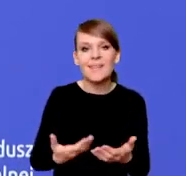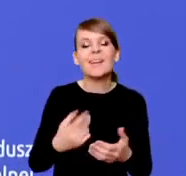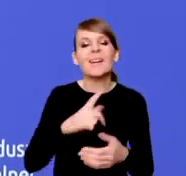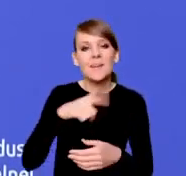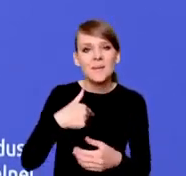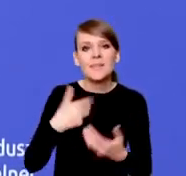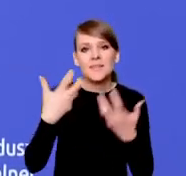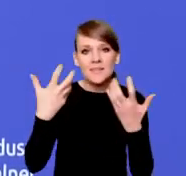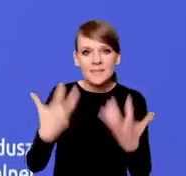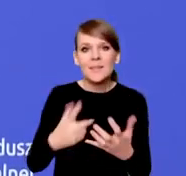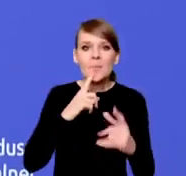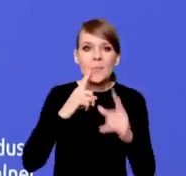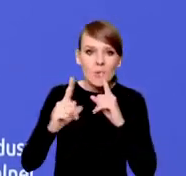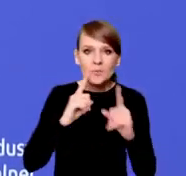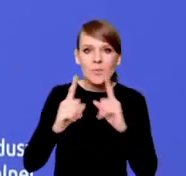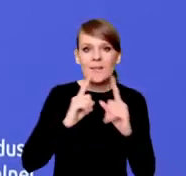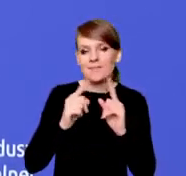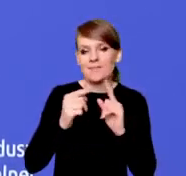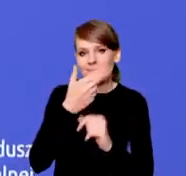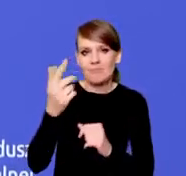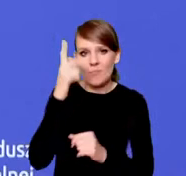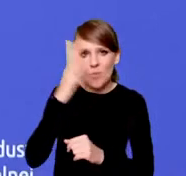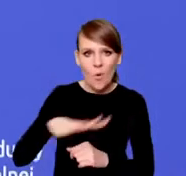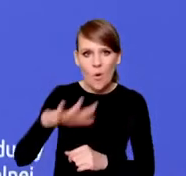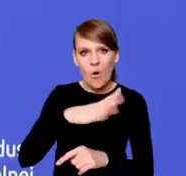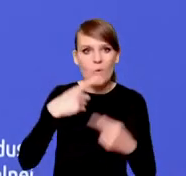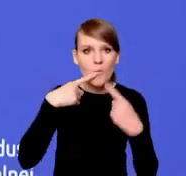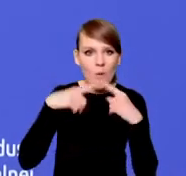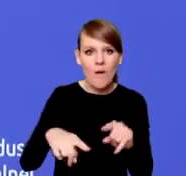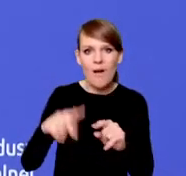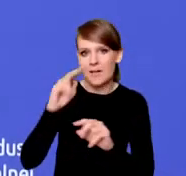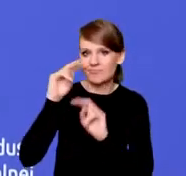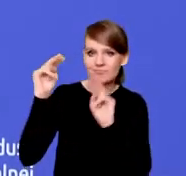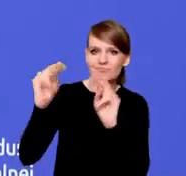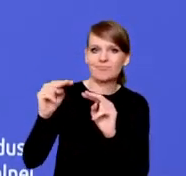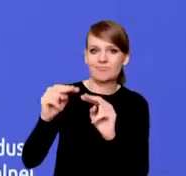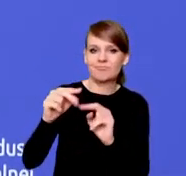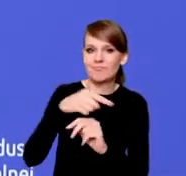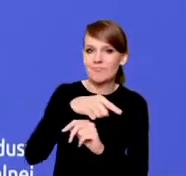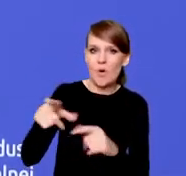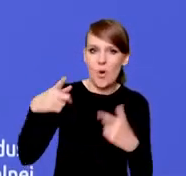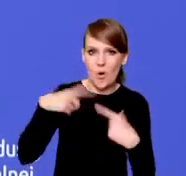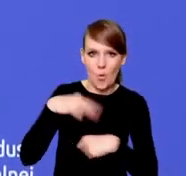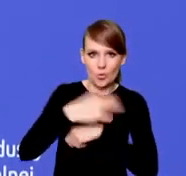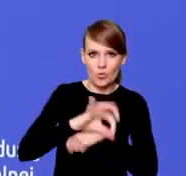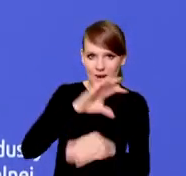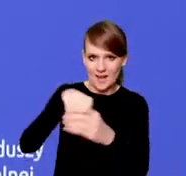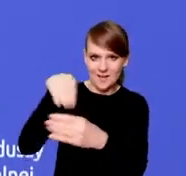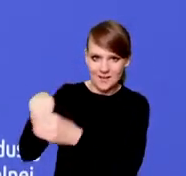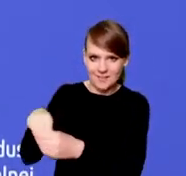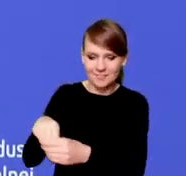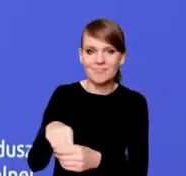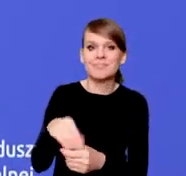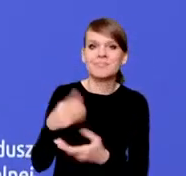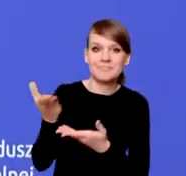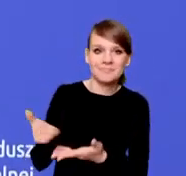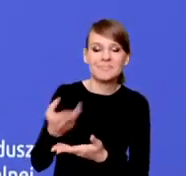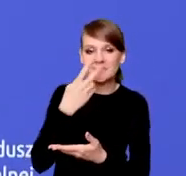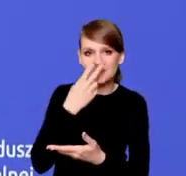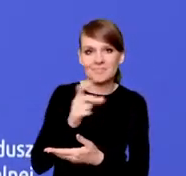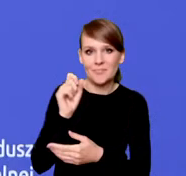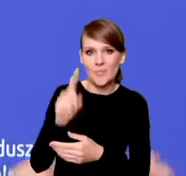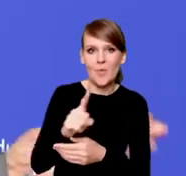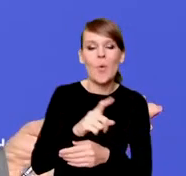mogli porozmawiać o społecznej odpowiedzialności oczami wewnętrznych interesariuszy, czyli mamy zarówno przedstawicieli